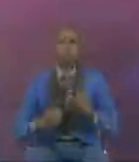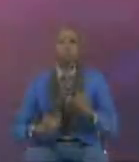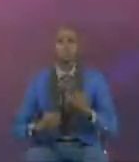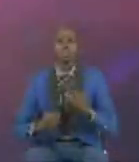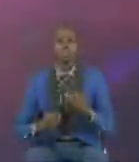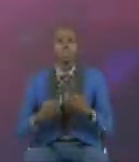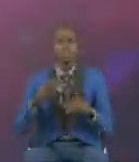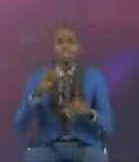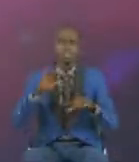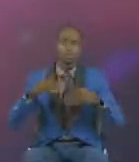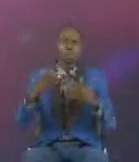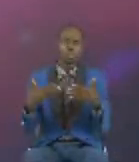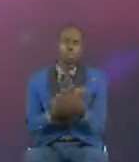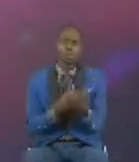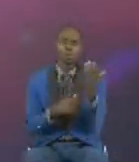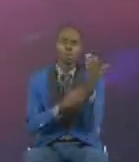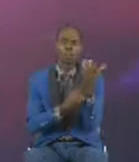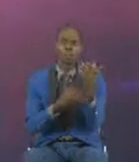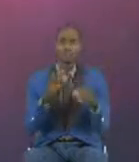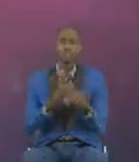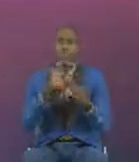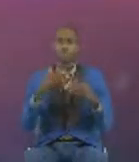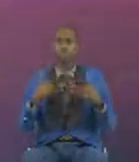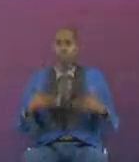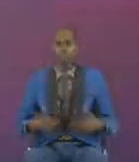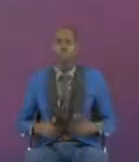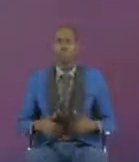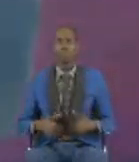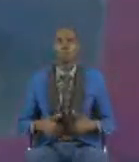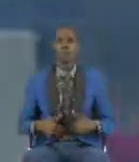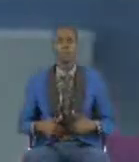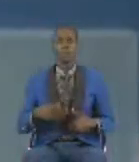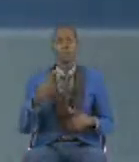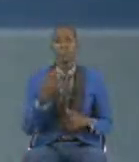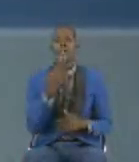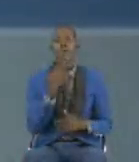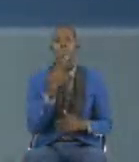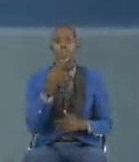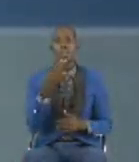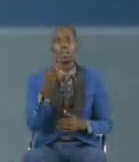donnera une nouvelle force dans ton corps. Le miel